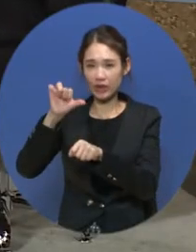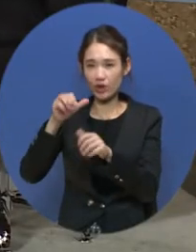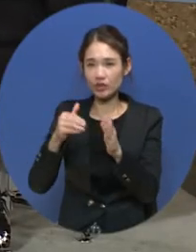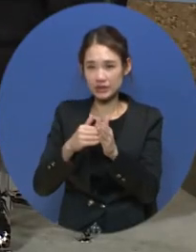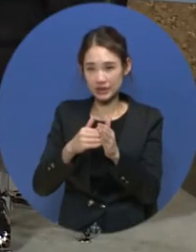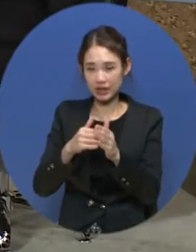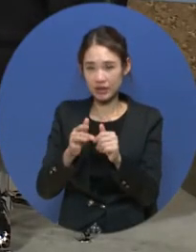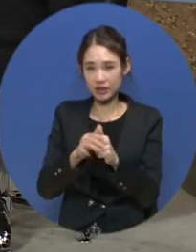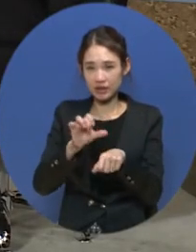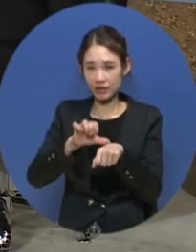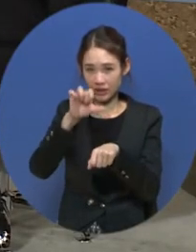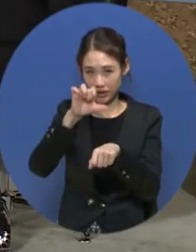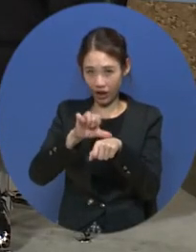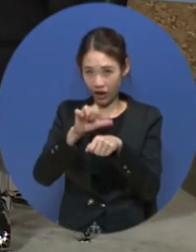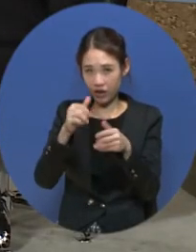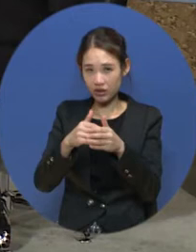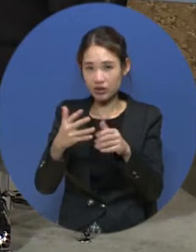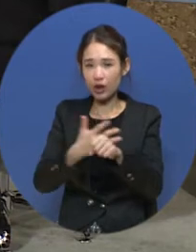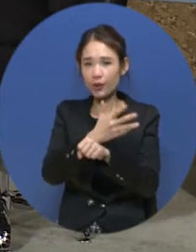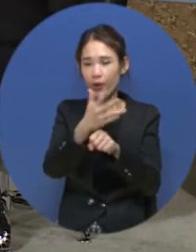네. 이 5시까지 해서 8시간